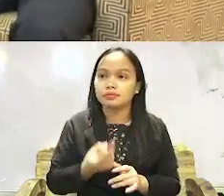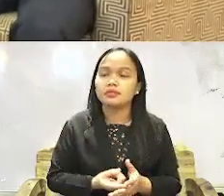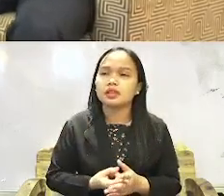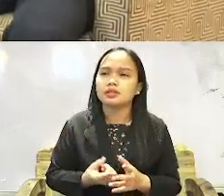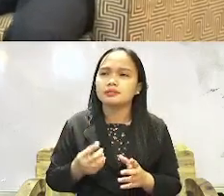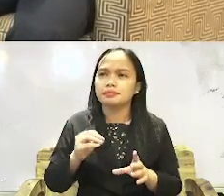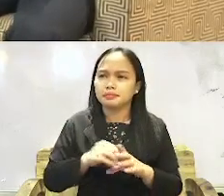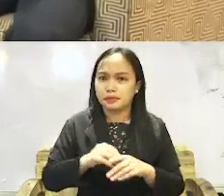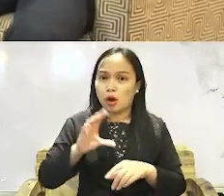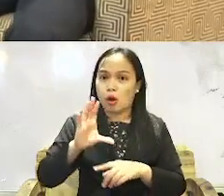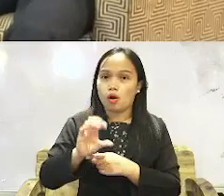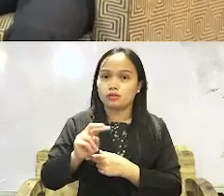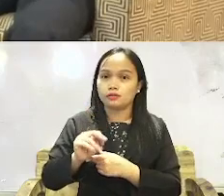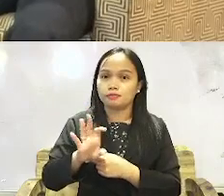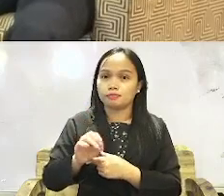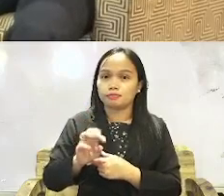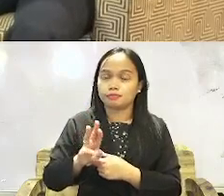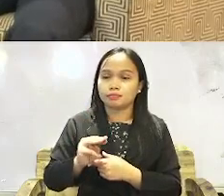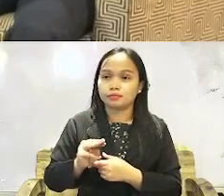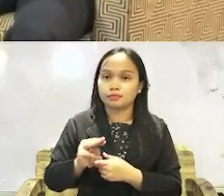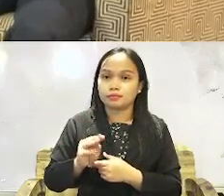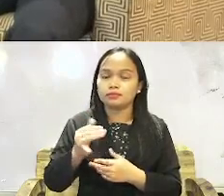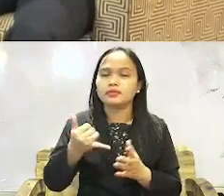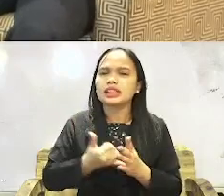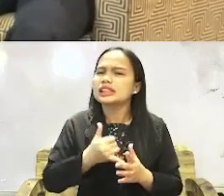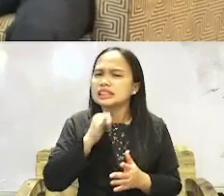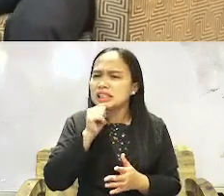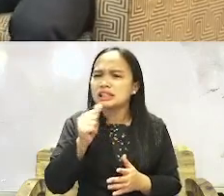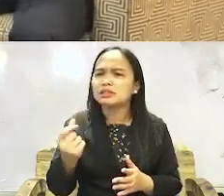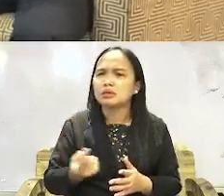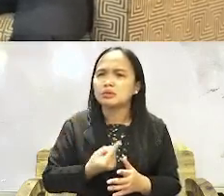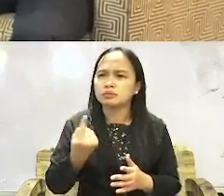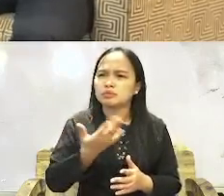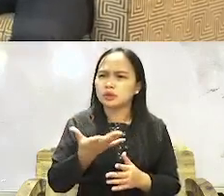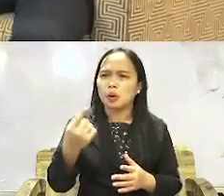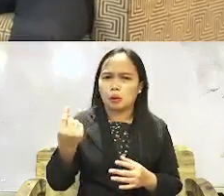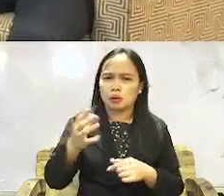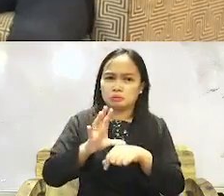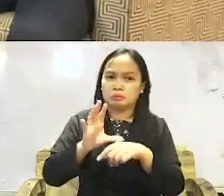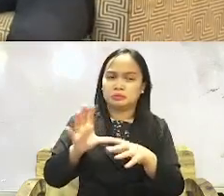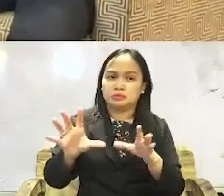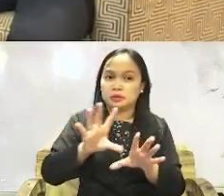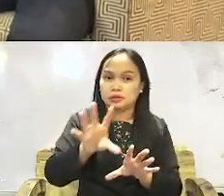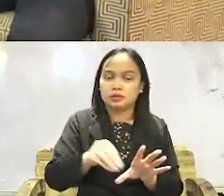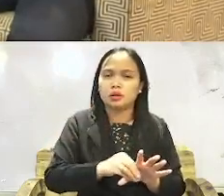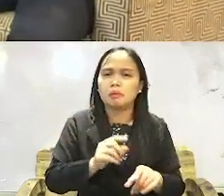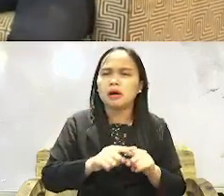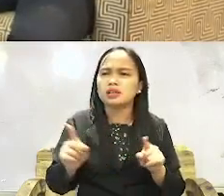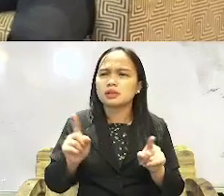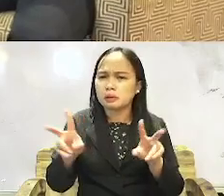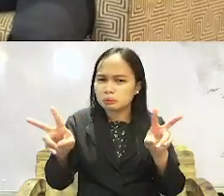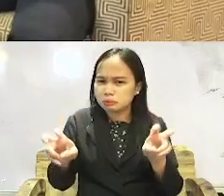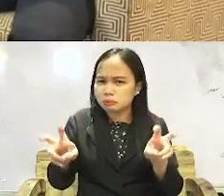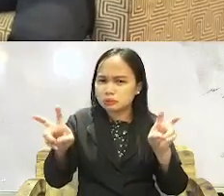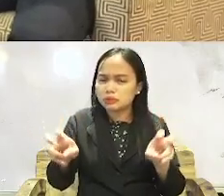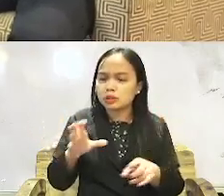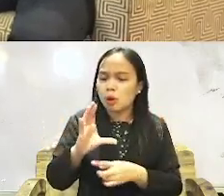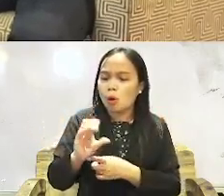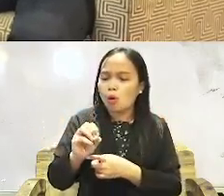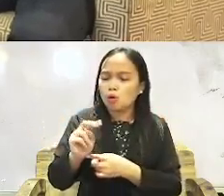na conform, di ba? It's not just yung nakisama ka. Pero yung terminology na conform,